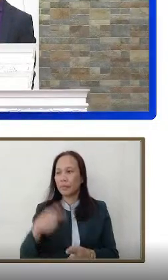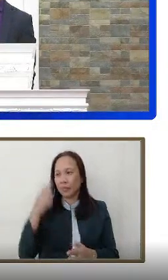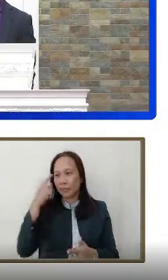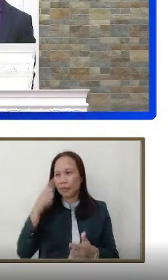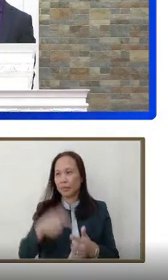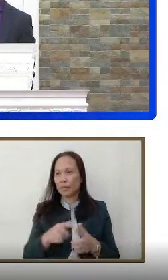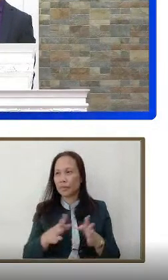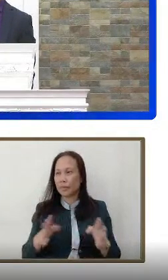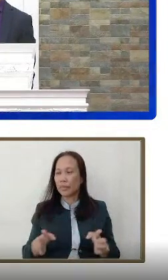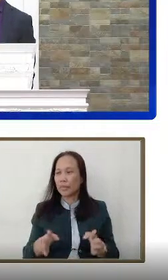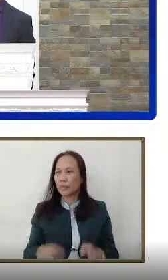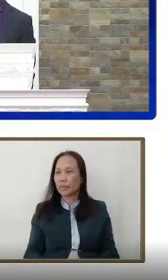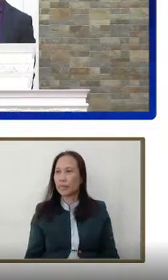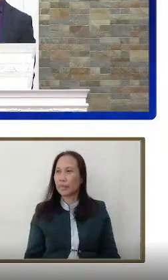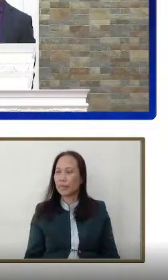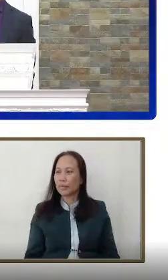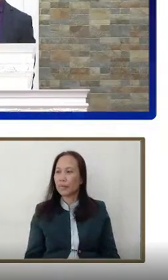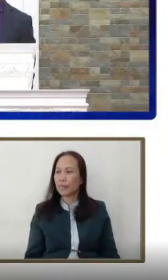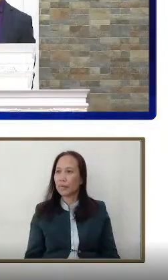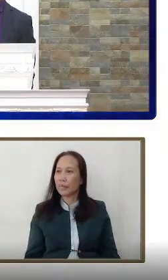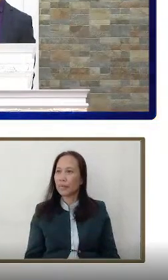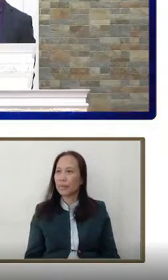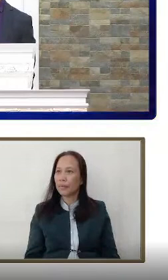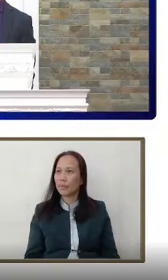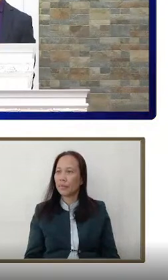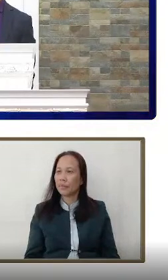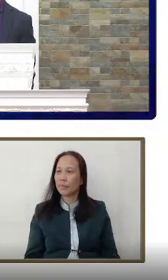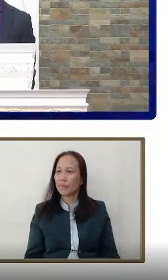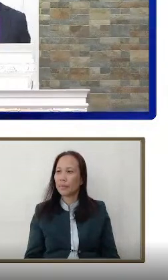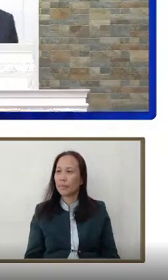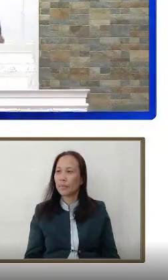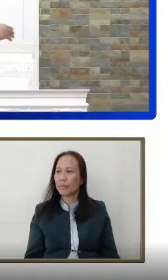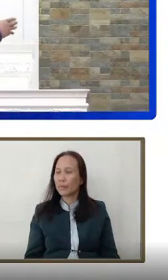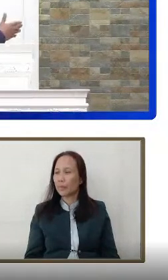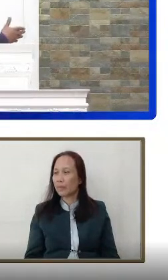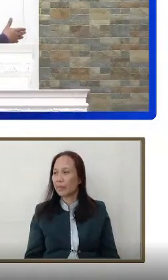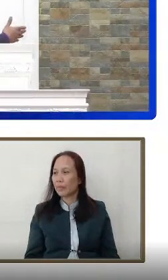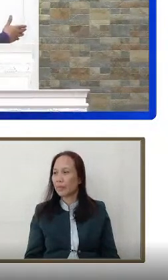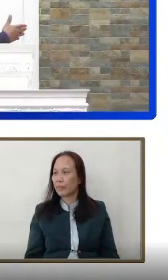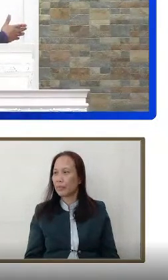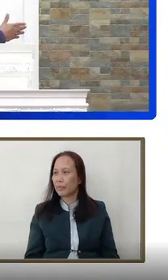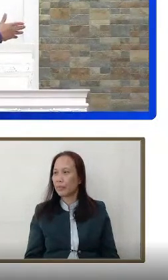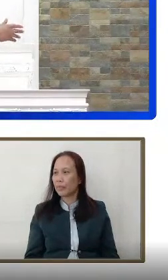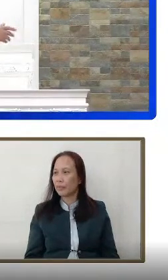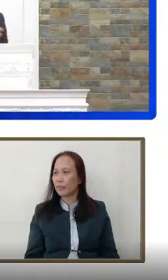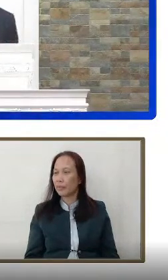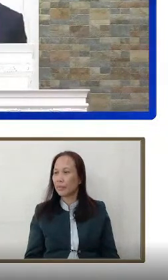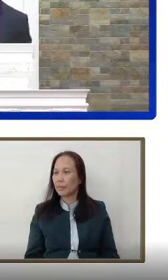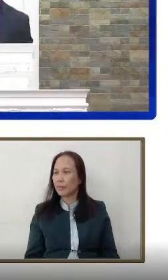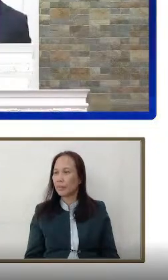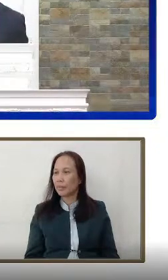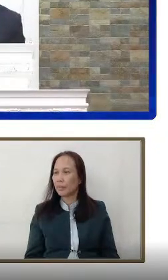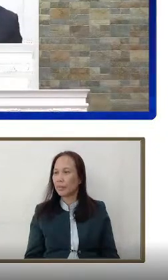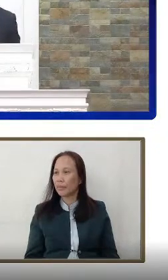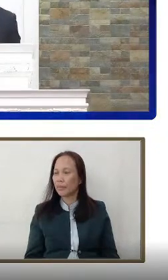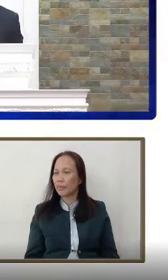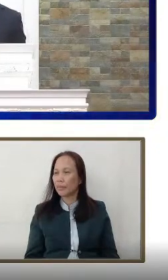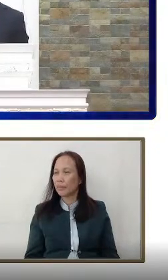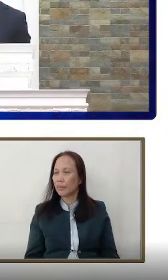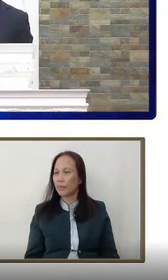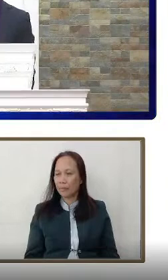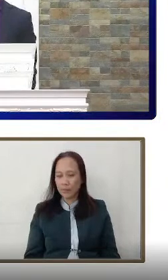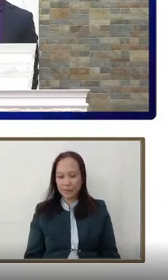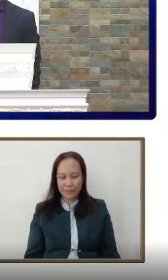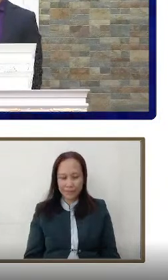Alam mo ba kung ilan ang goal ni Lope, ano? Janil, nagpasa ba? Alam mo ba, Dex? Wala rin. Okay, siguro may mga lima